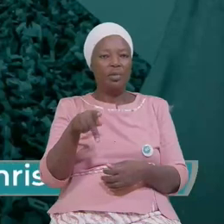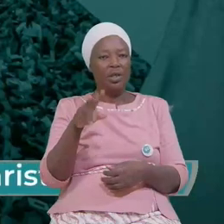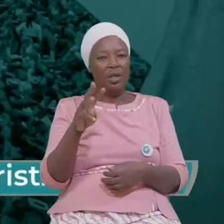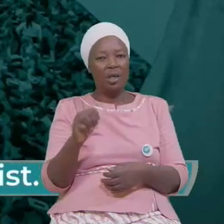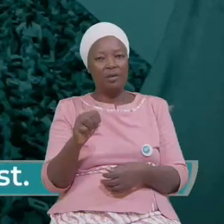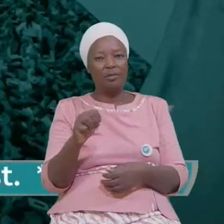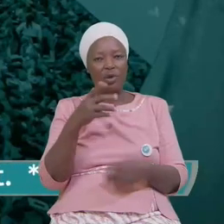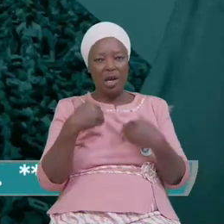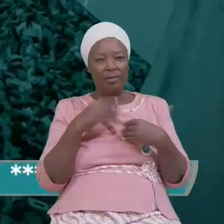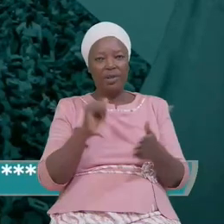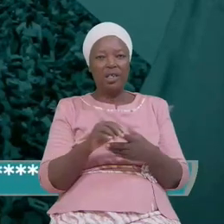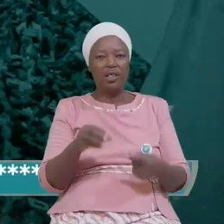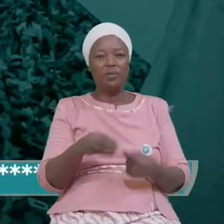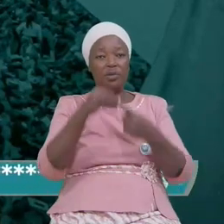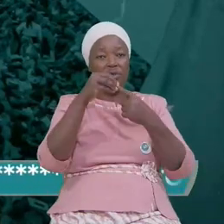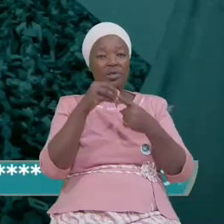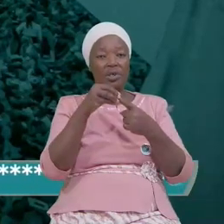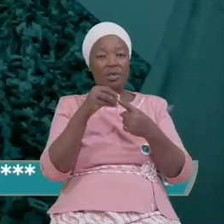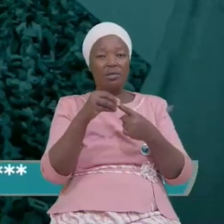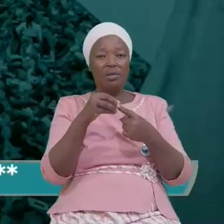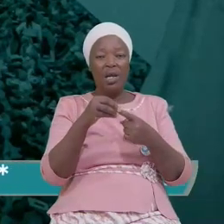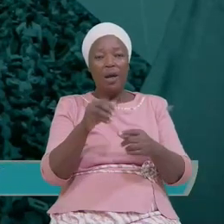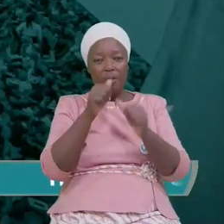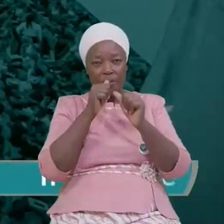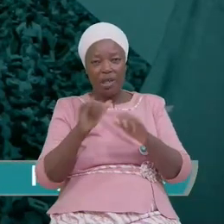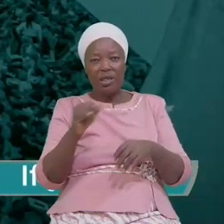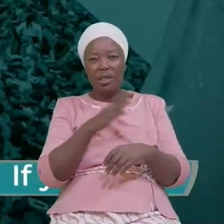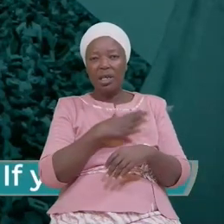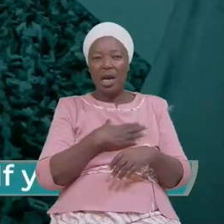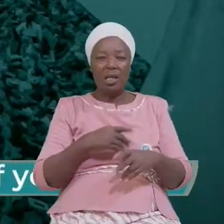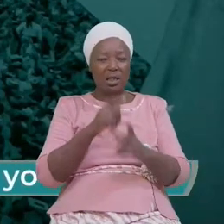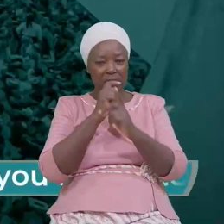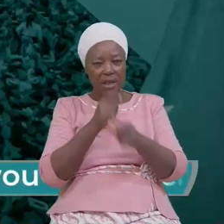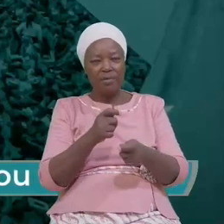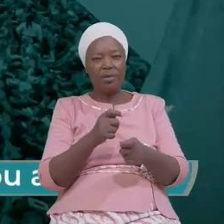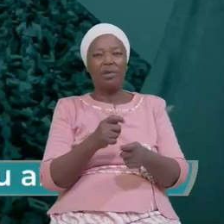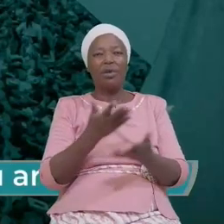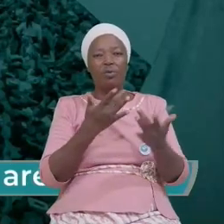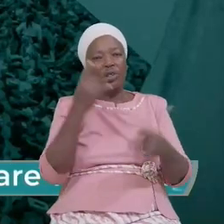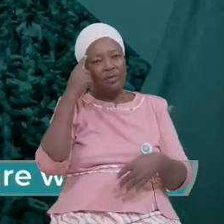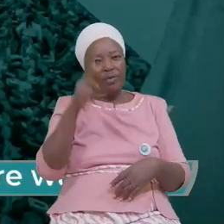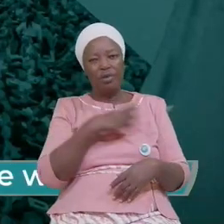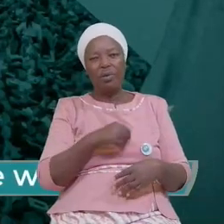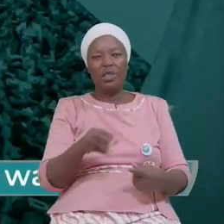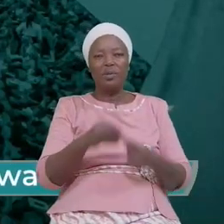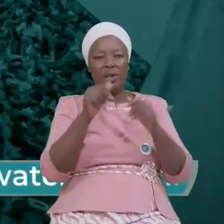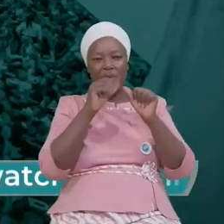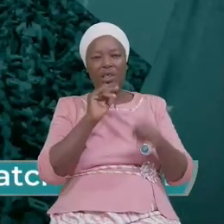Et il y a un paquet spécial pour ces nouveaux convertis avec de nouvelles bénédictions spéciales qui les attendent